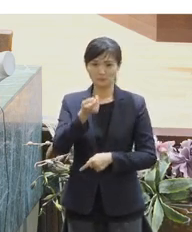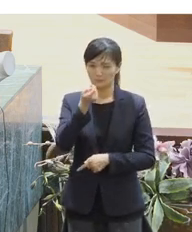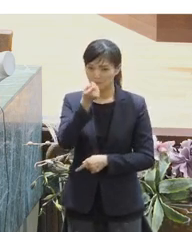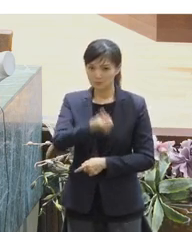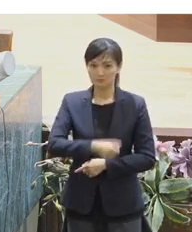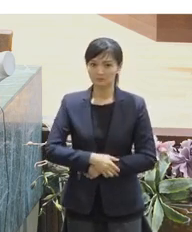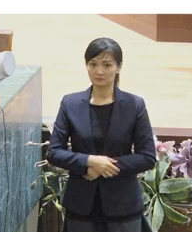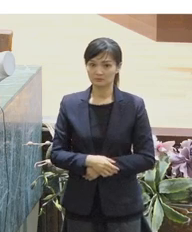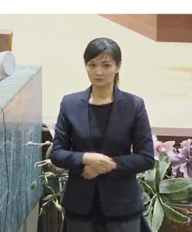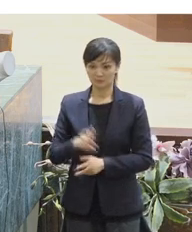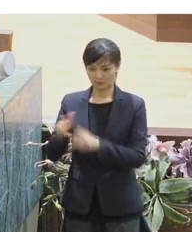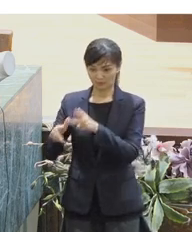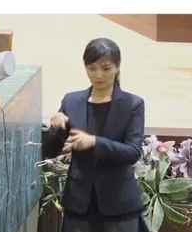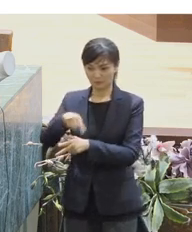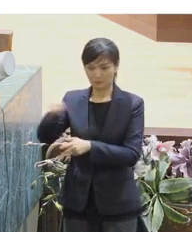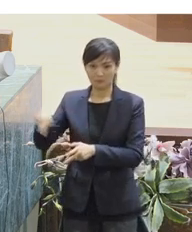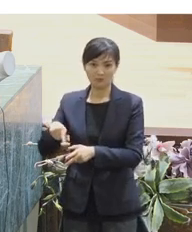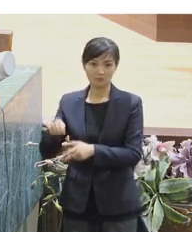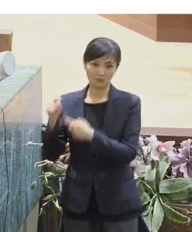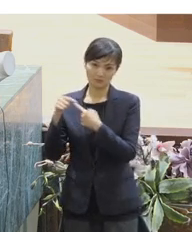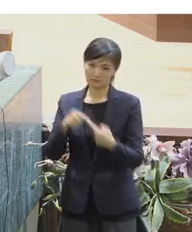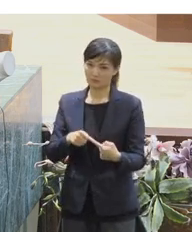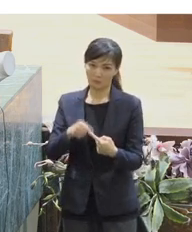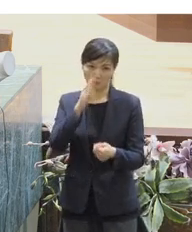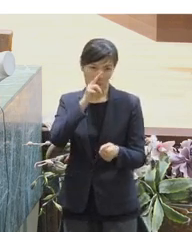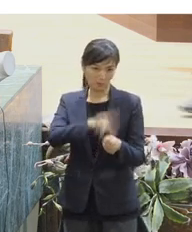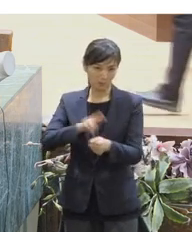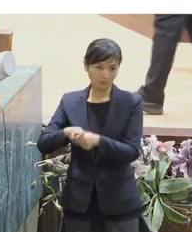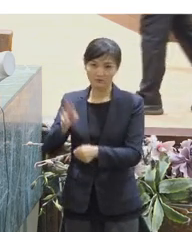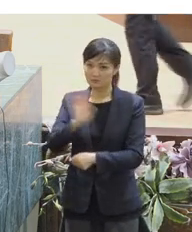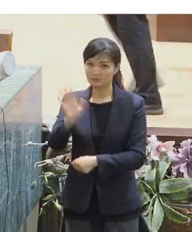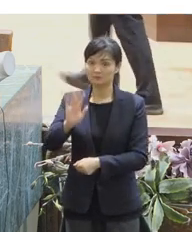者这样的消耗我们台湾。谢谢。